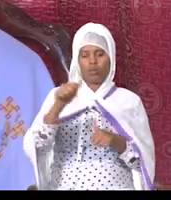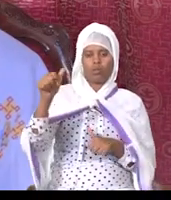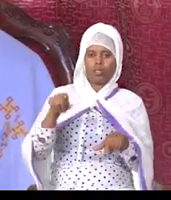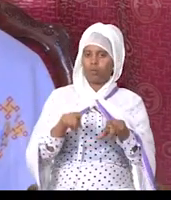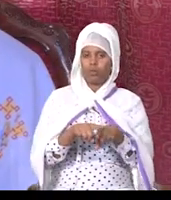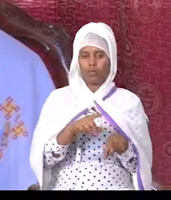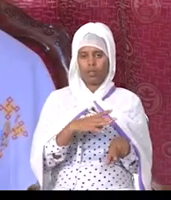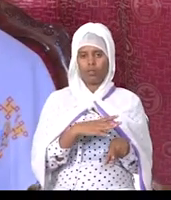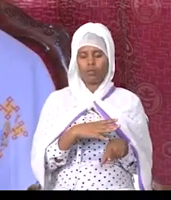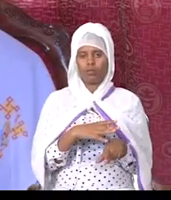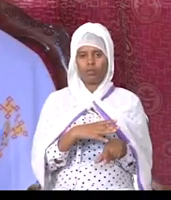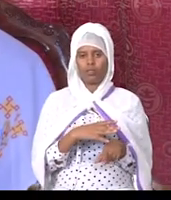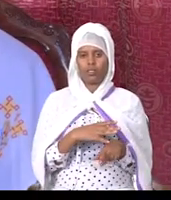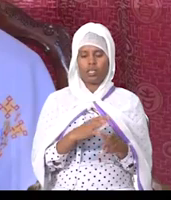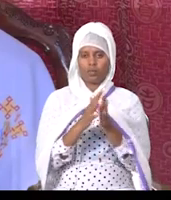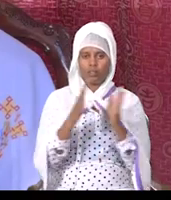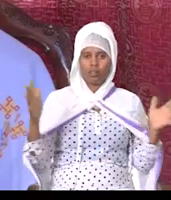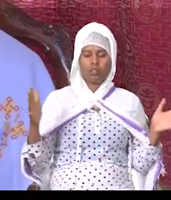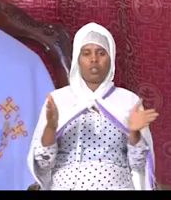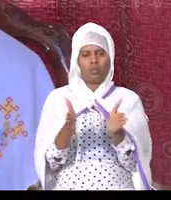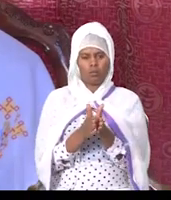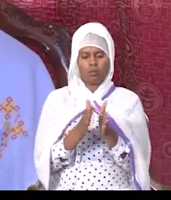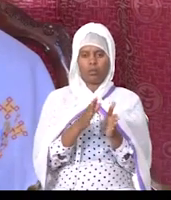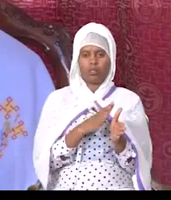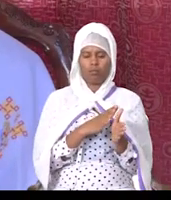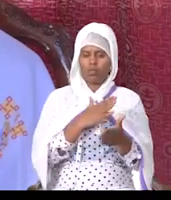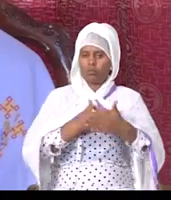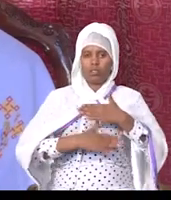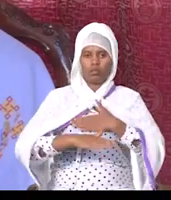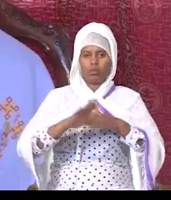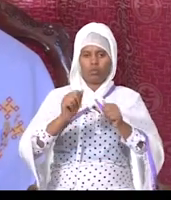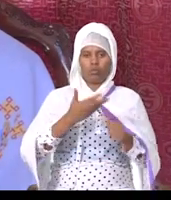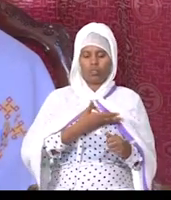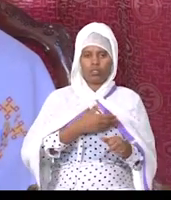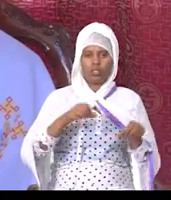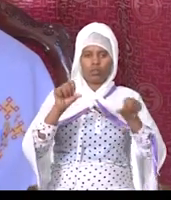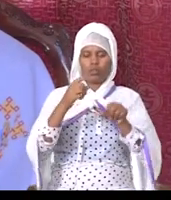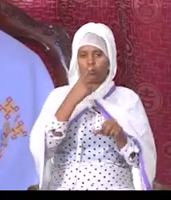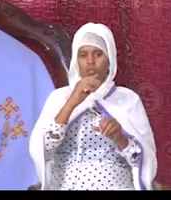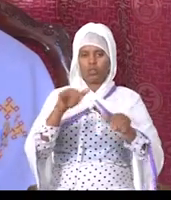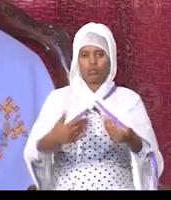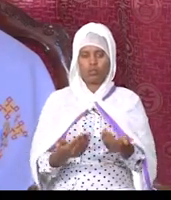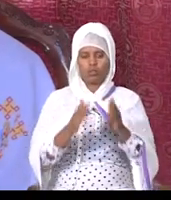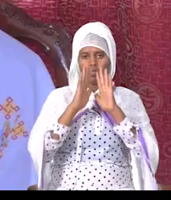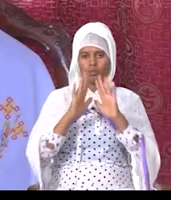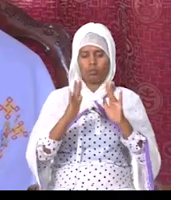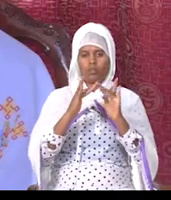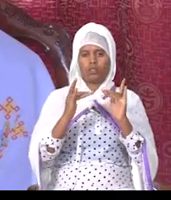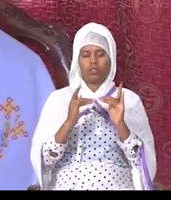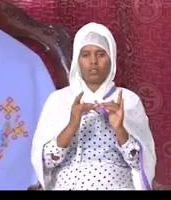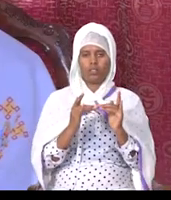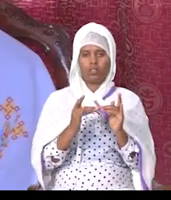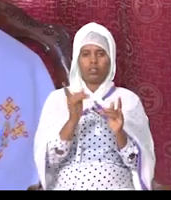ኣብ ርሑቕ ሃለዉ ኣብ ቀረባ፣ ኣብ ሰፊሕ ሃለዉ ኣብ ፀቢብ፣ ኣብ ድላይ ኩንኮንኩም ዝሓተትኩምና ክንምልስ ዘቅድስ ተተርስያን